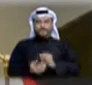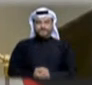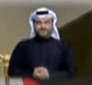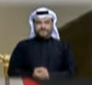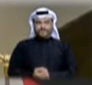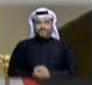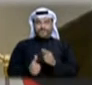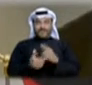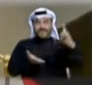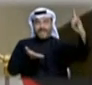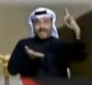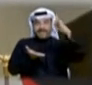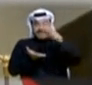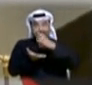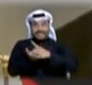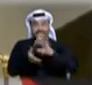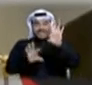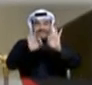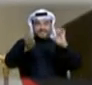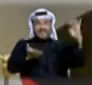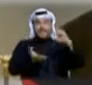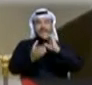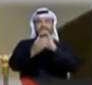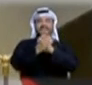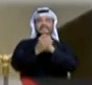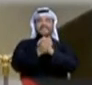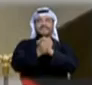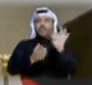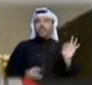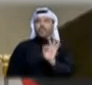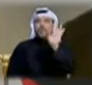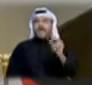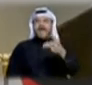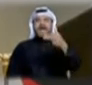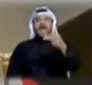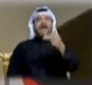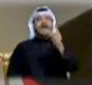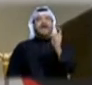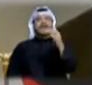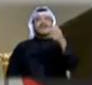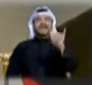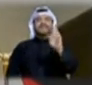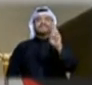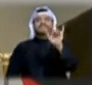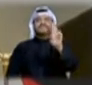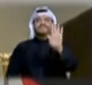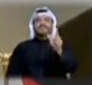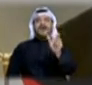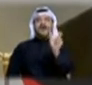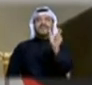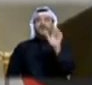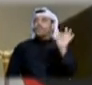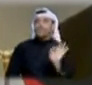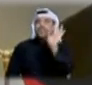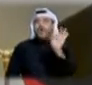أو أن تكون زيارة هذا الوفد الصديق من قرغيزستان من آسيا الوسطى، حيث